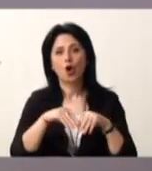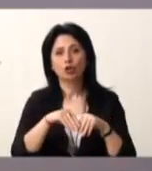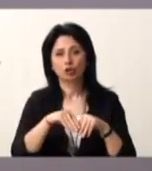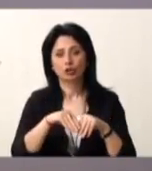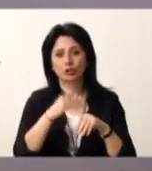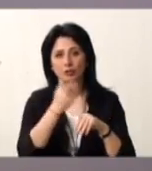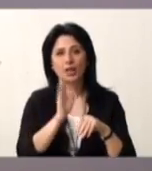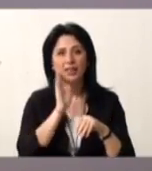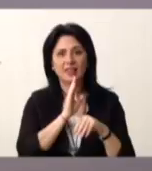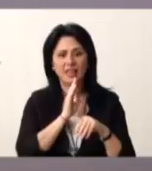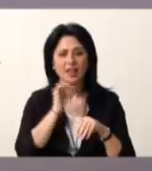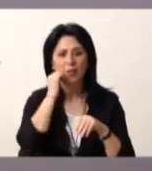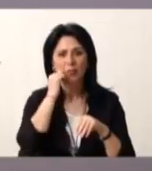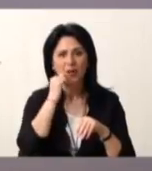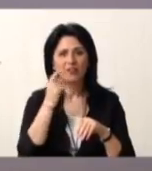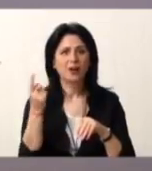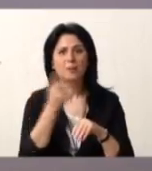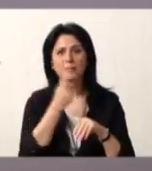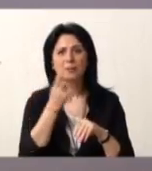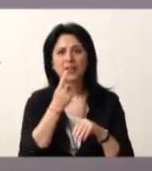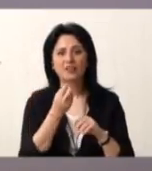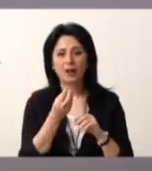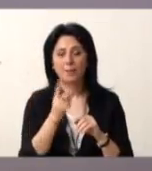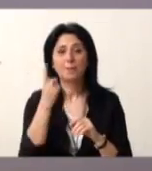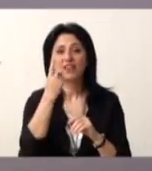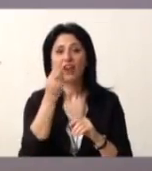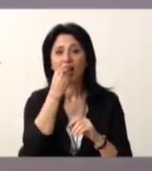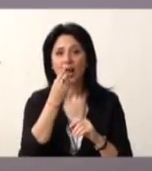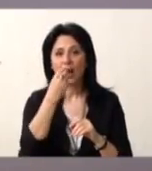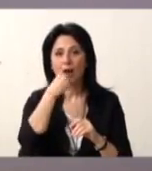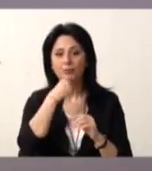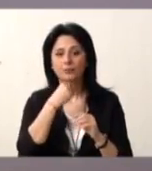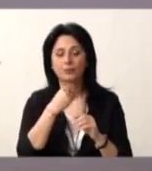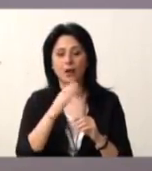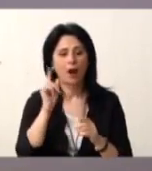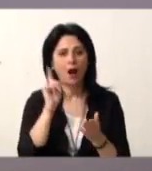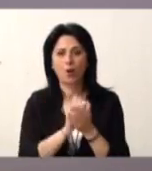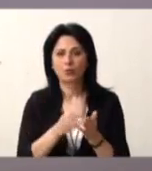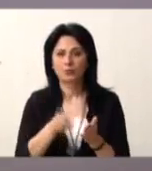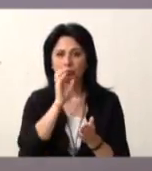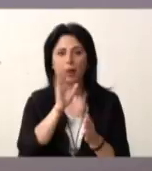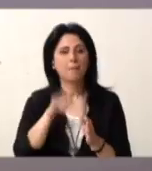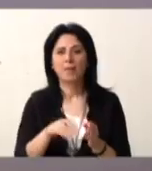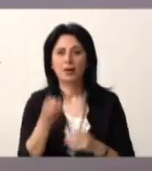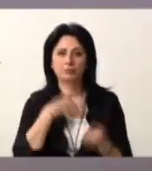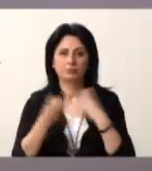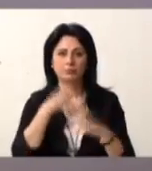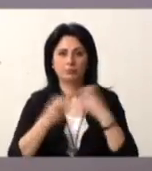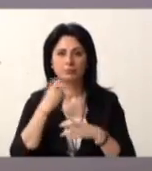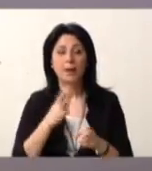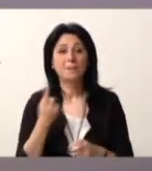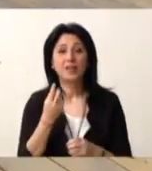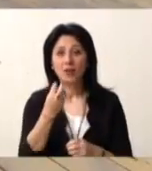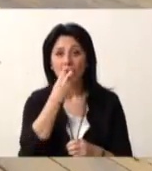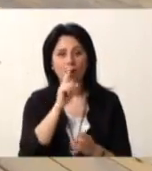ანამნეზი, ანუ მას, დედას და ბებიას პირველი ლუკმის გადაყლაპვის პრობლემა, აუცილებლად უნდა მიაყოლონ წყალი და შემდეგ ეს პრობლემა